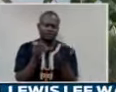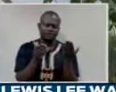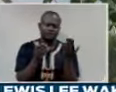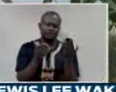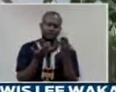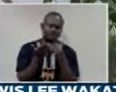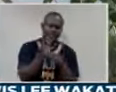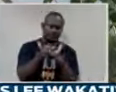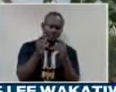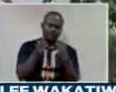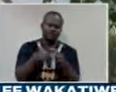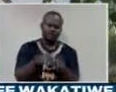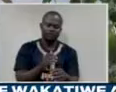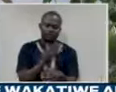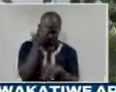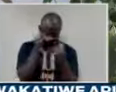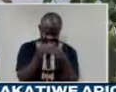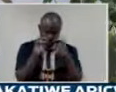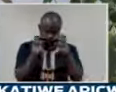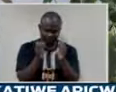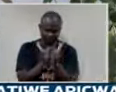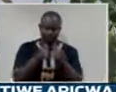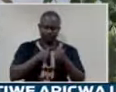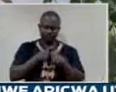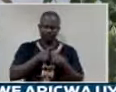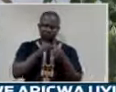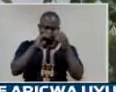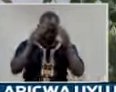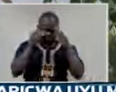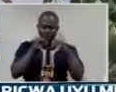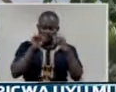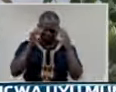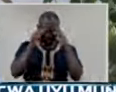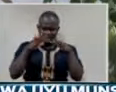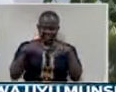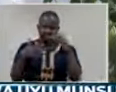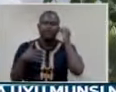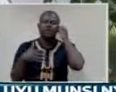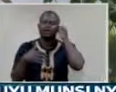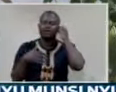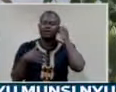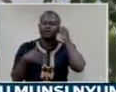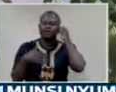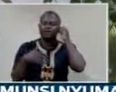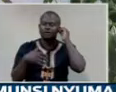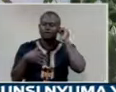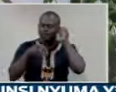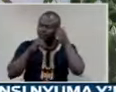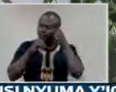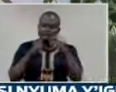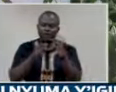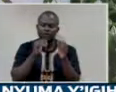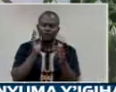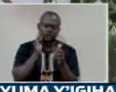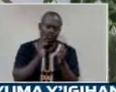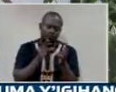ritani igera ku bahanzi. Kuko abanyarwanda sinzi muri rusange, sinzi uko nabivuga, sorry to say, ariko ntago tumenyereye